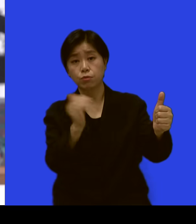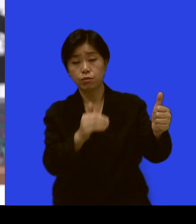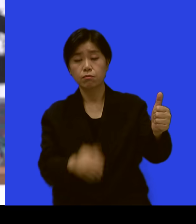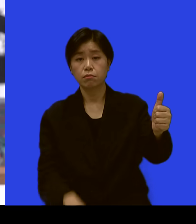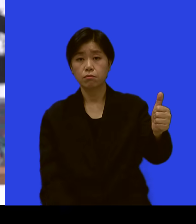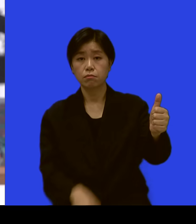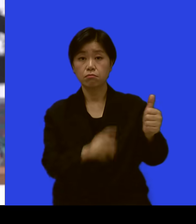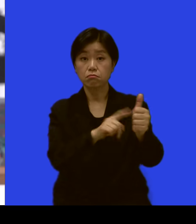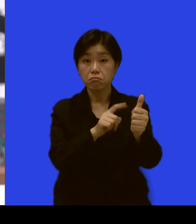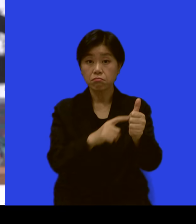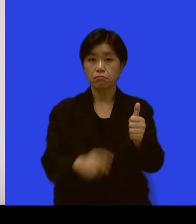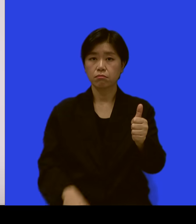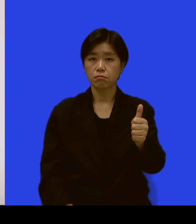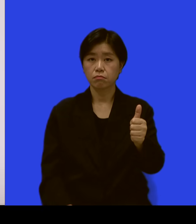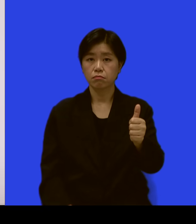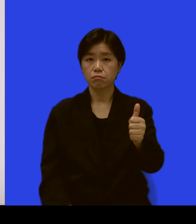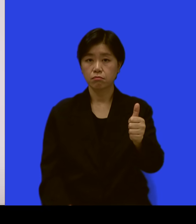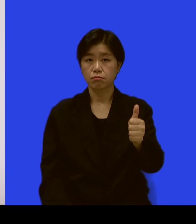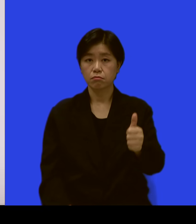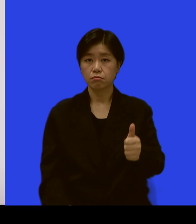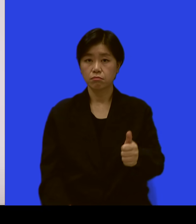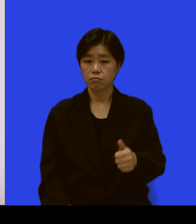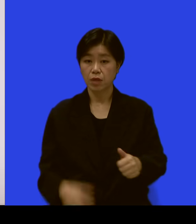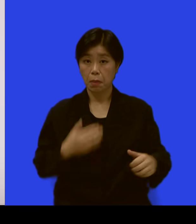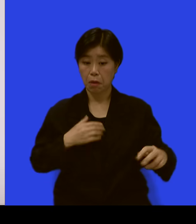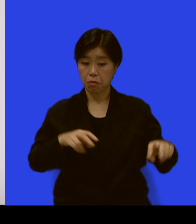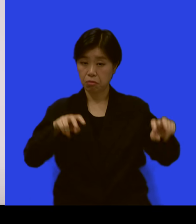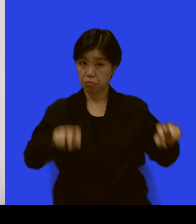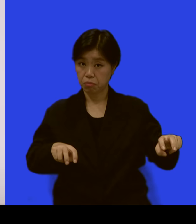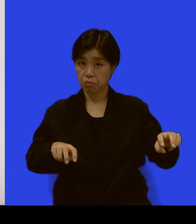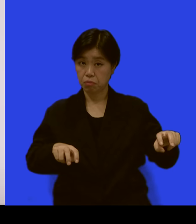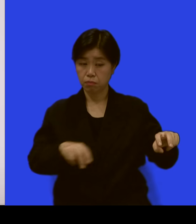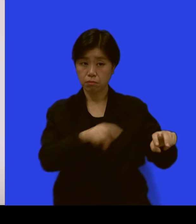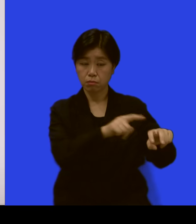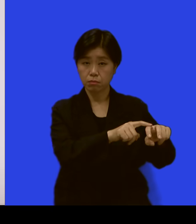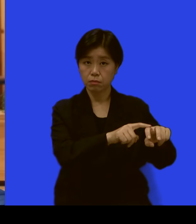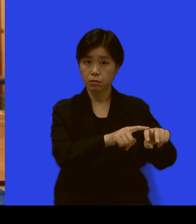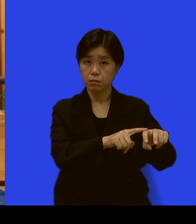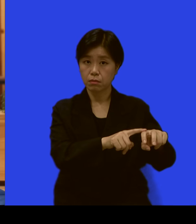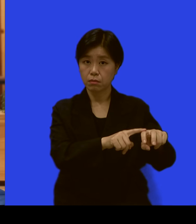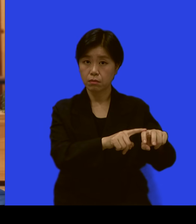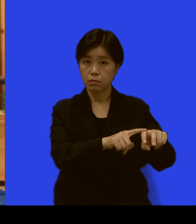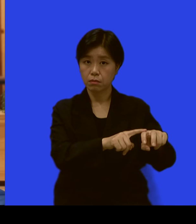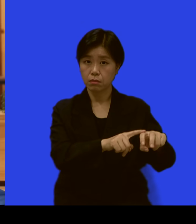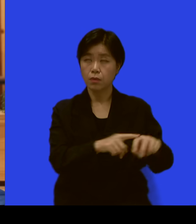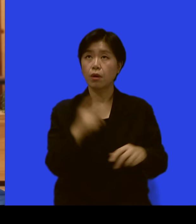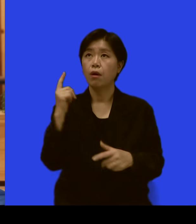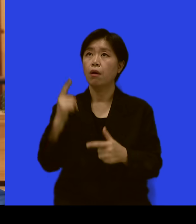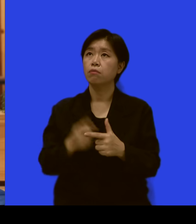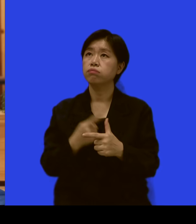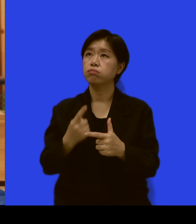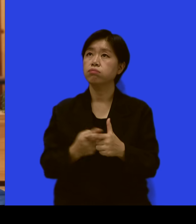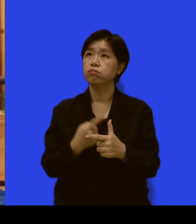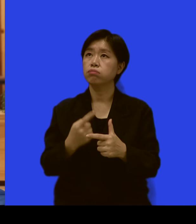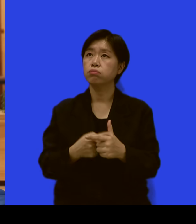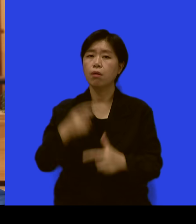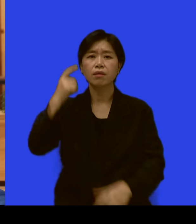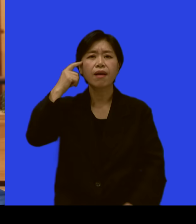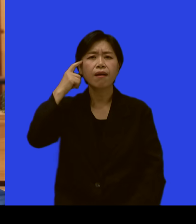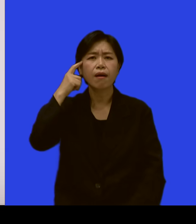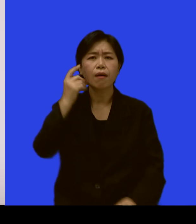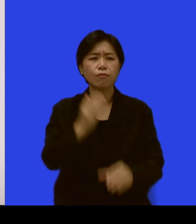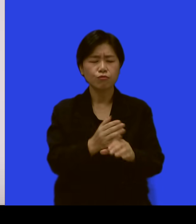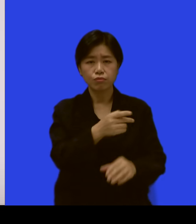있어요. 근데 목사님이 저를 앞에 두고 한 2분 정도를 멍 때리시는 거예요. 아. 그러니까 이렇게 생각하시는 거예요.